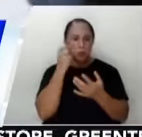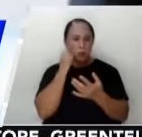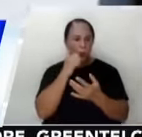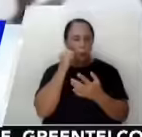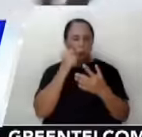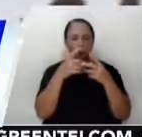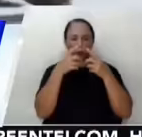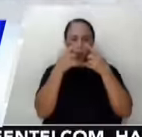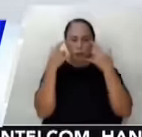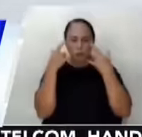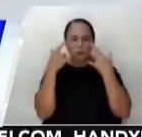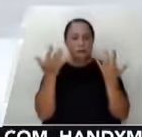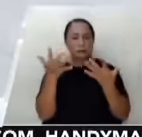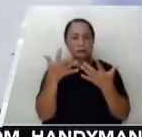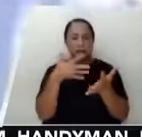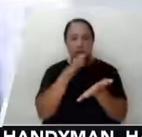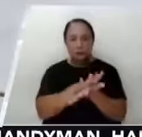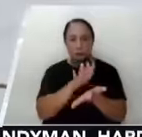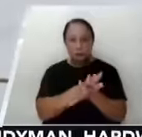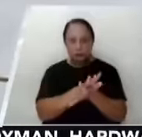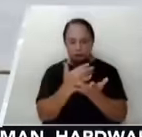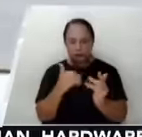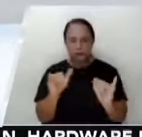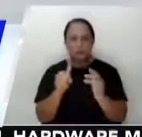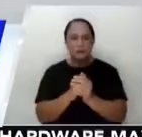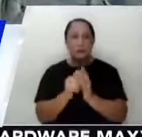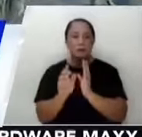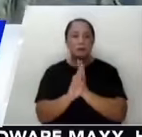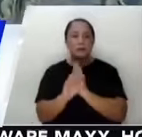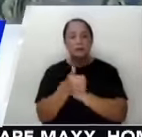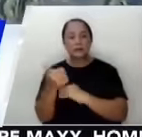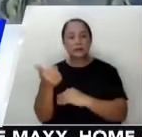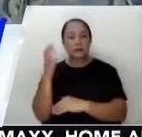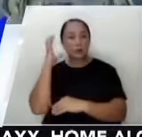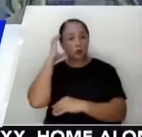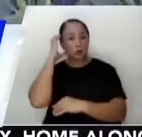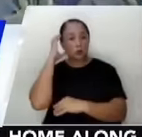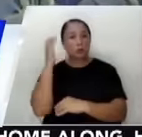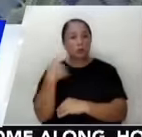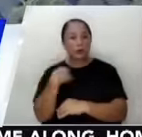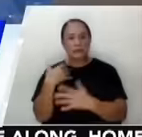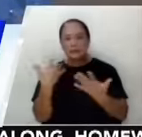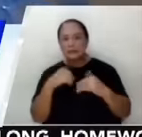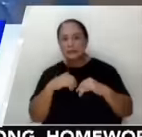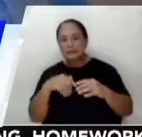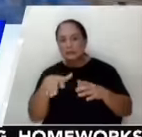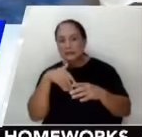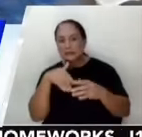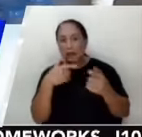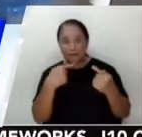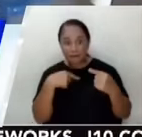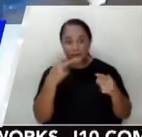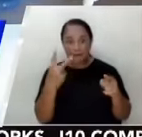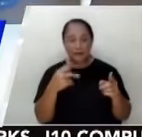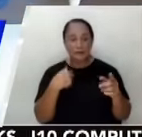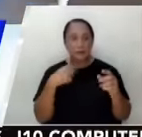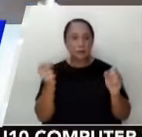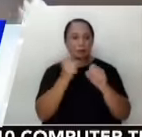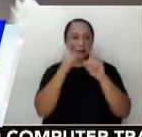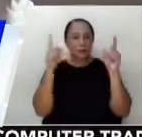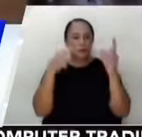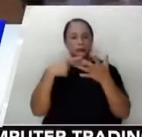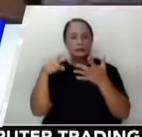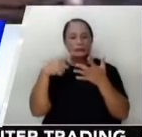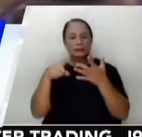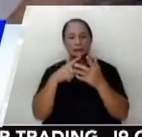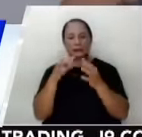school. Sa ilang bus station naman sa Cubao, Quezon City, maluwag pa ng daanan namin kanina. May sorpresa ring random drug test sa